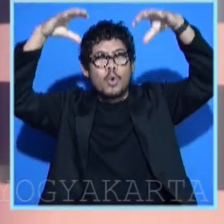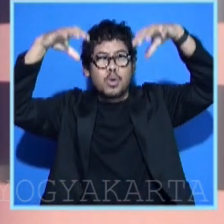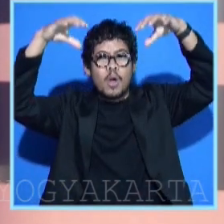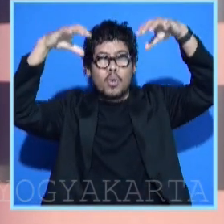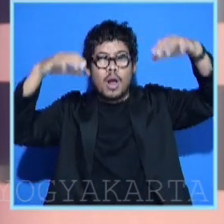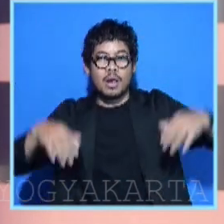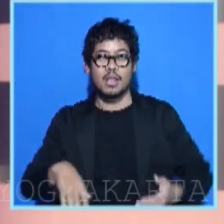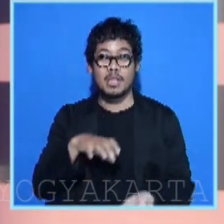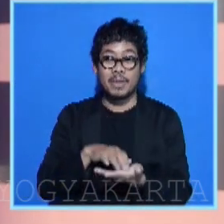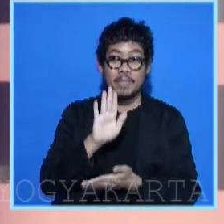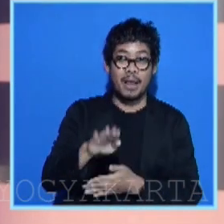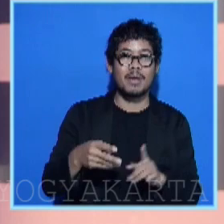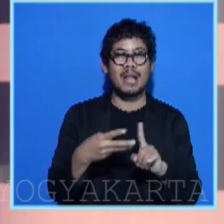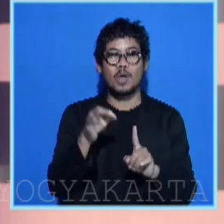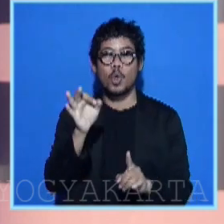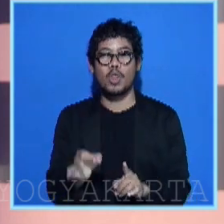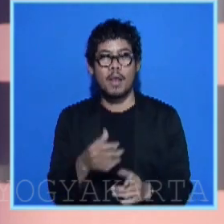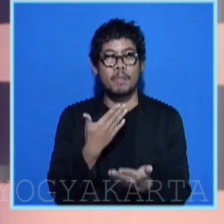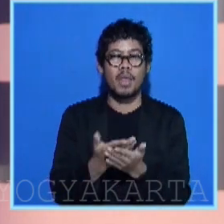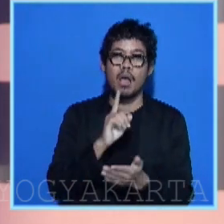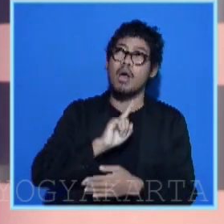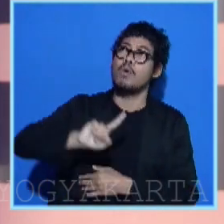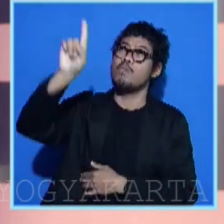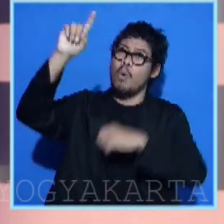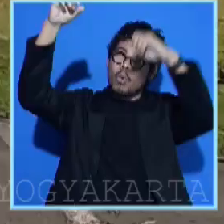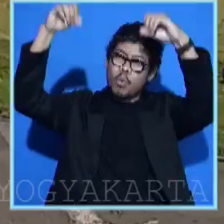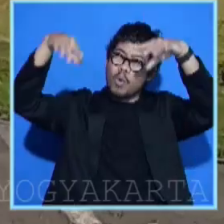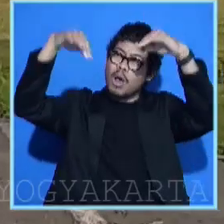ikhtiar mengetuk pintu langit Tuhan agar menurunkan